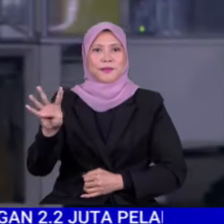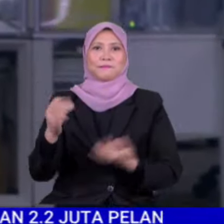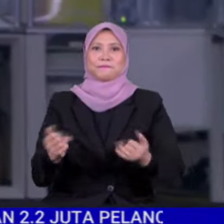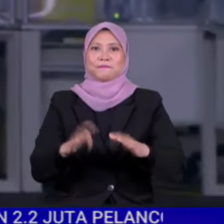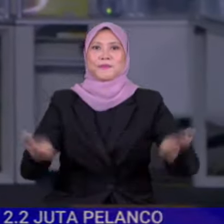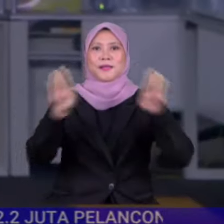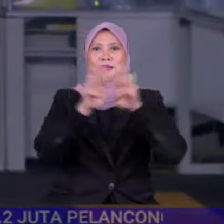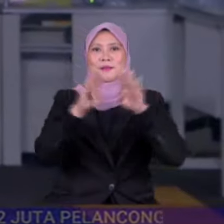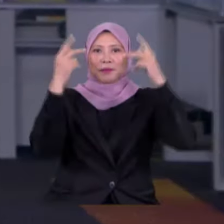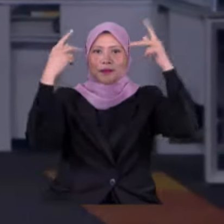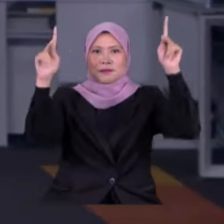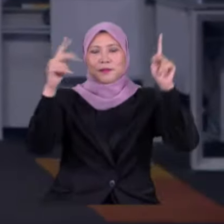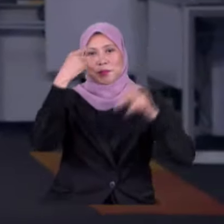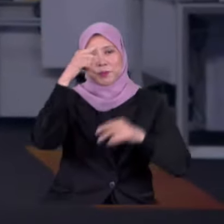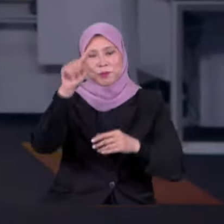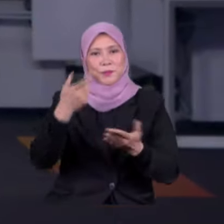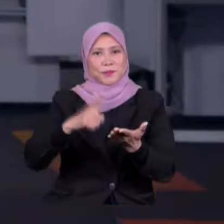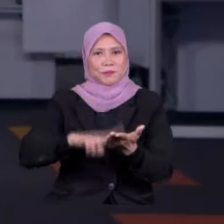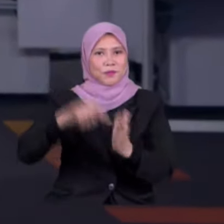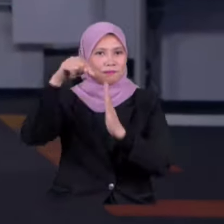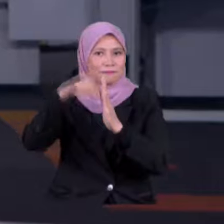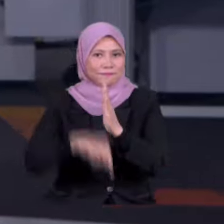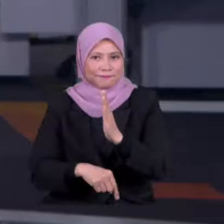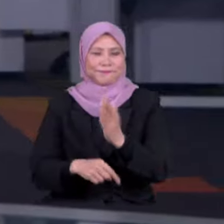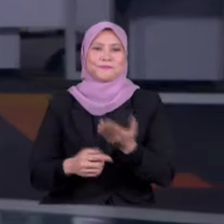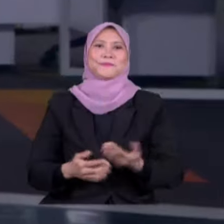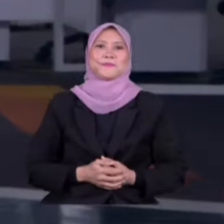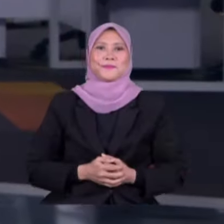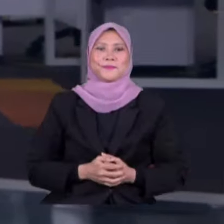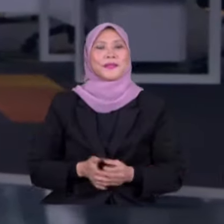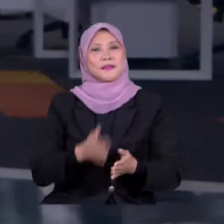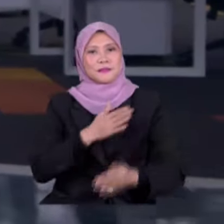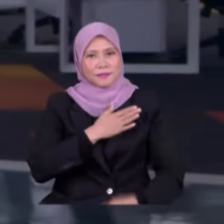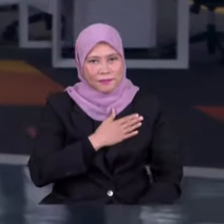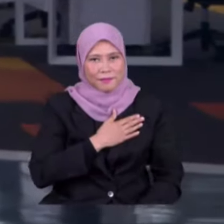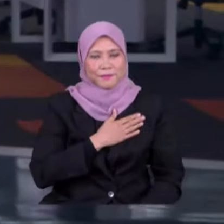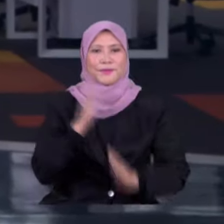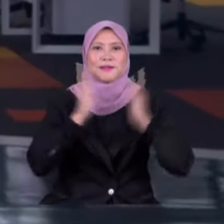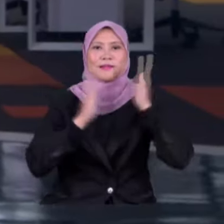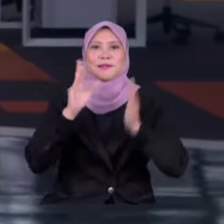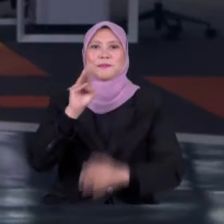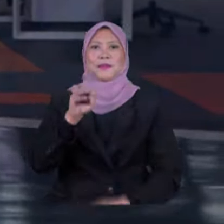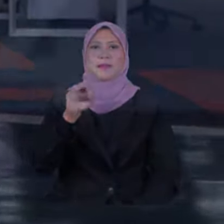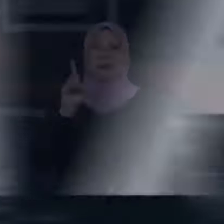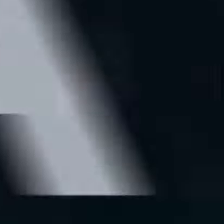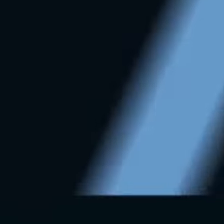perdana selepas ini untuk paparan berita komprehensif. Salam Malaysia Madani.